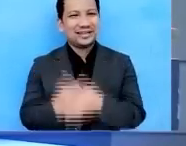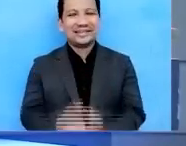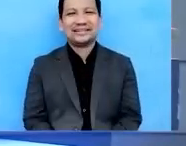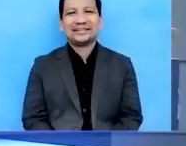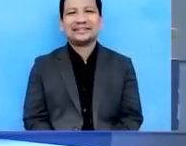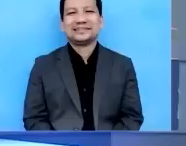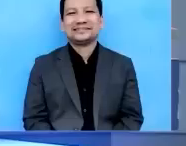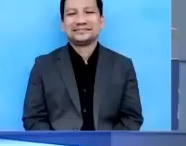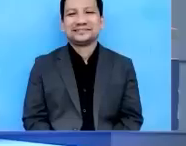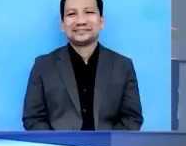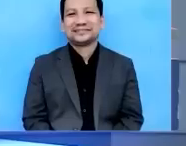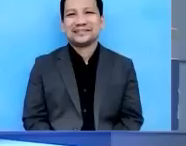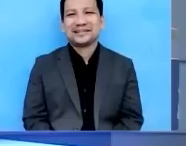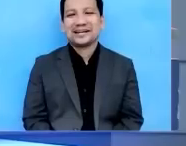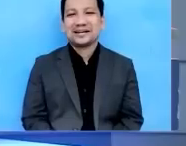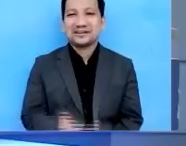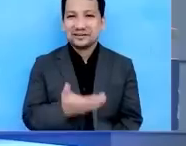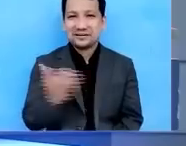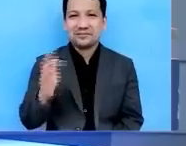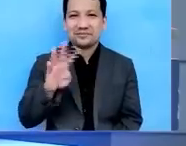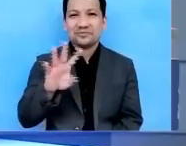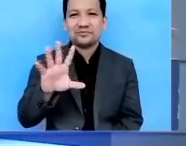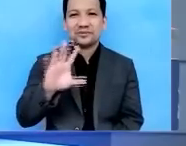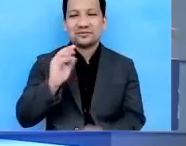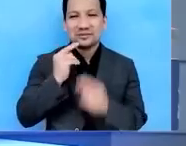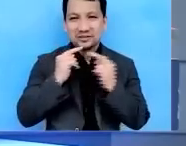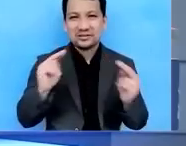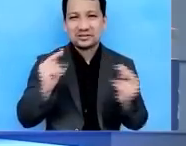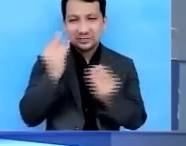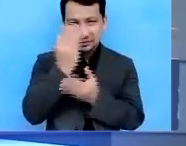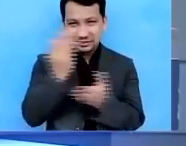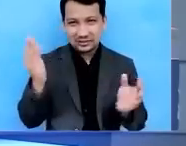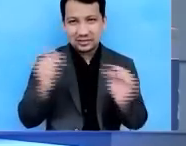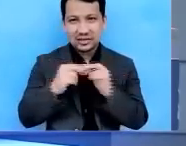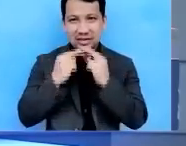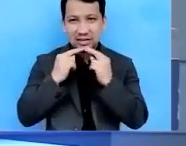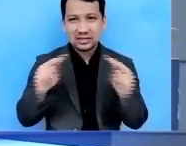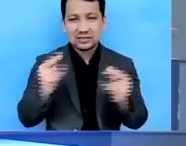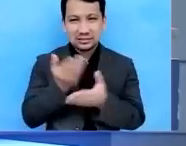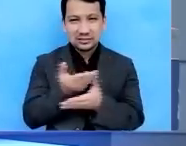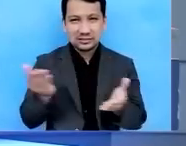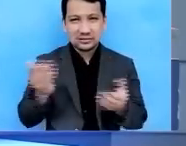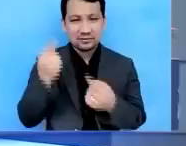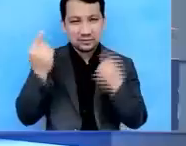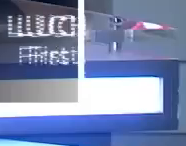Too much to ask. At yan pong 45 minutes na pag-imayos malagang headlines. Balita ng diskusyon para sa